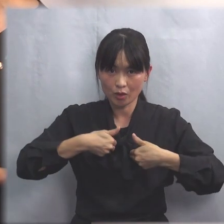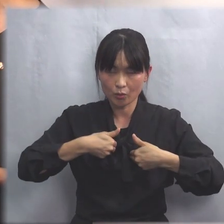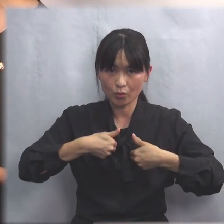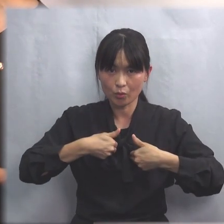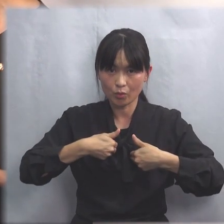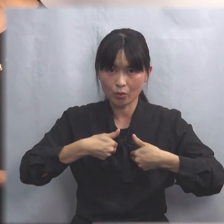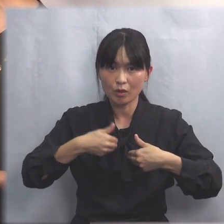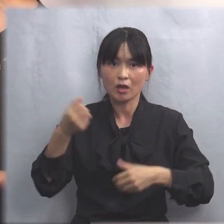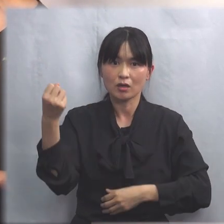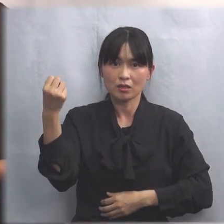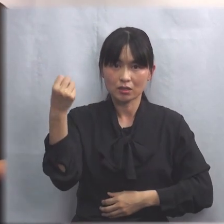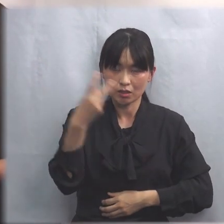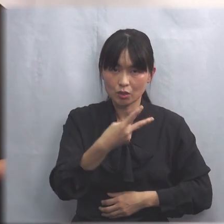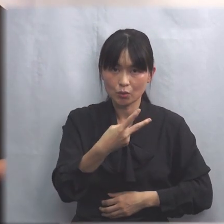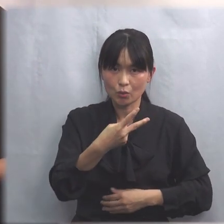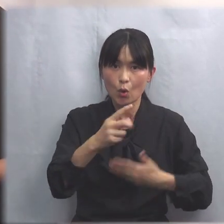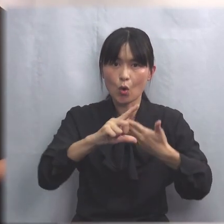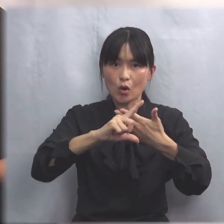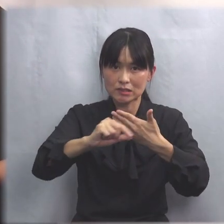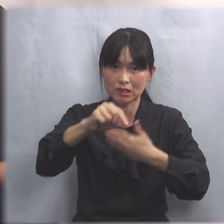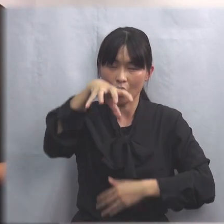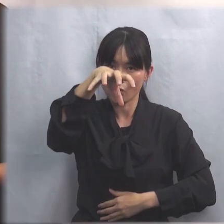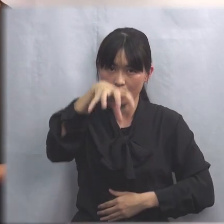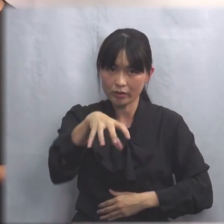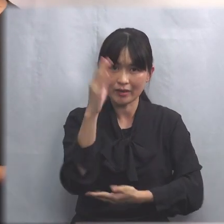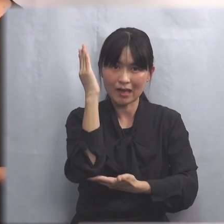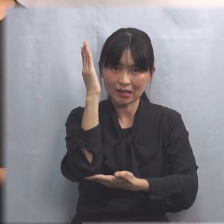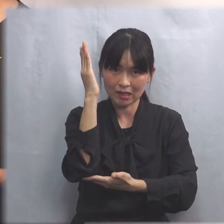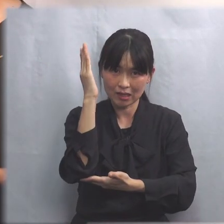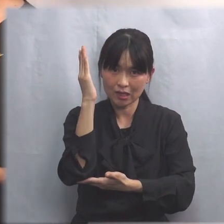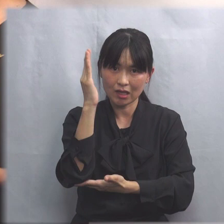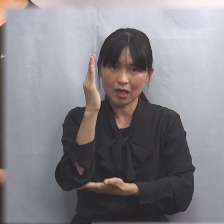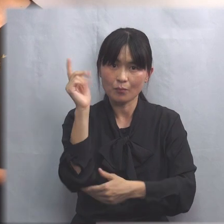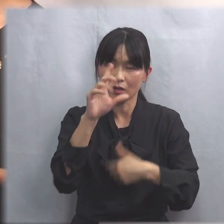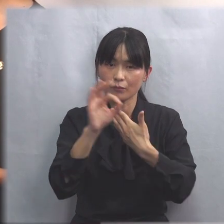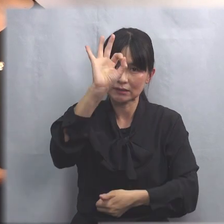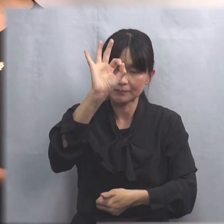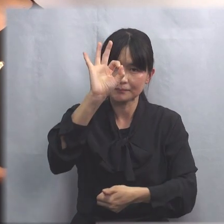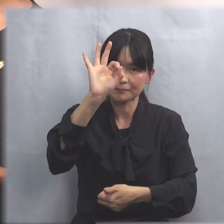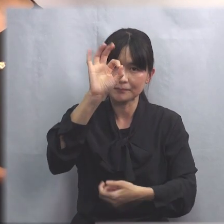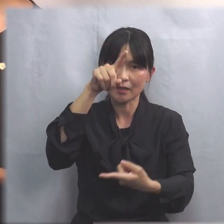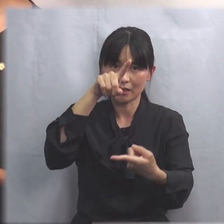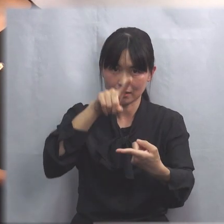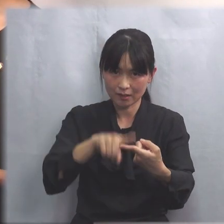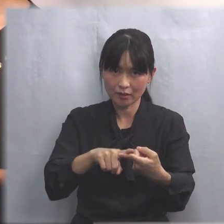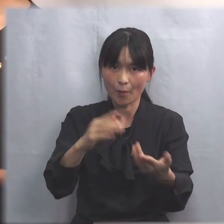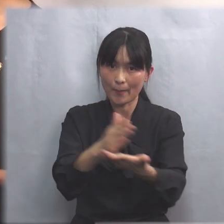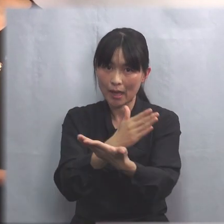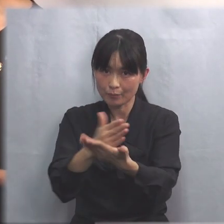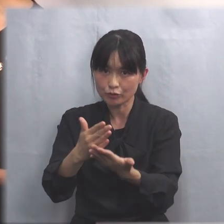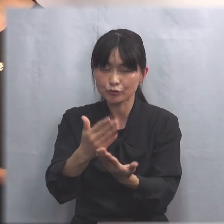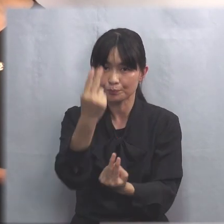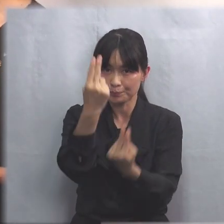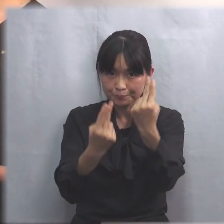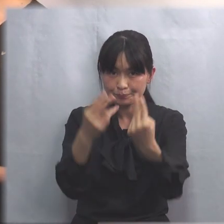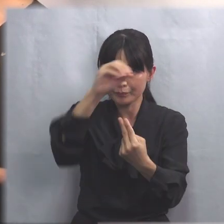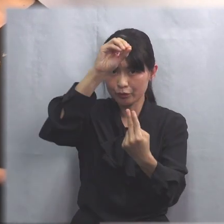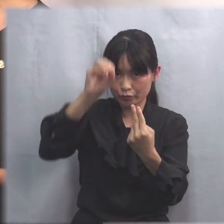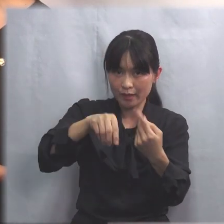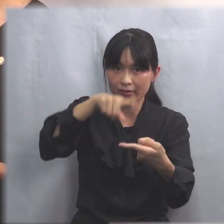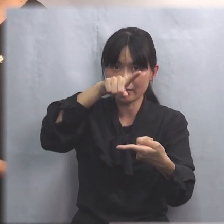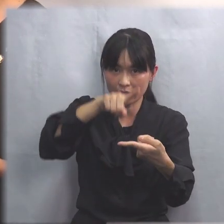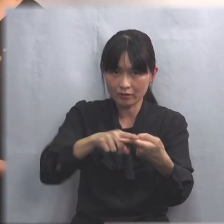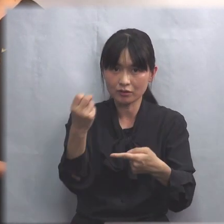잠깐 말씀을 드렸지만 후원금 배분 비율 조정하는 부분, 그리고 사업비를 10% 축소하는 부분에 대해서는